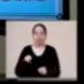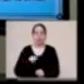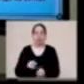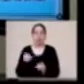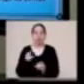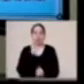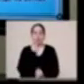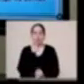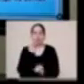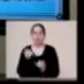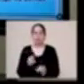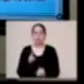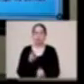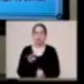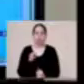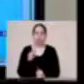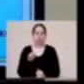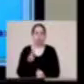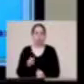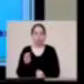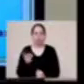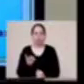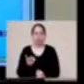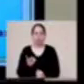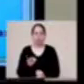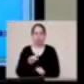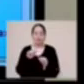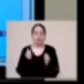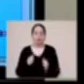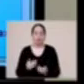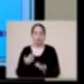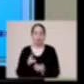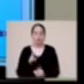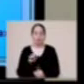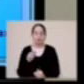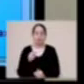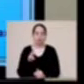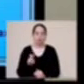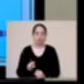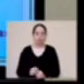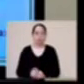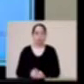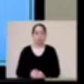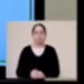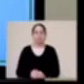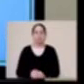Характерные яйца для коршуна. И силуэт коршуна.